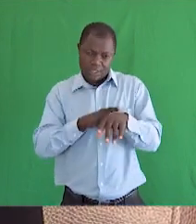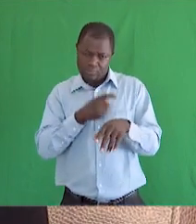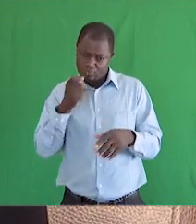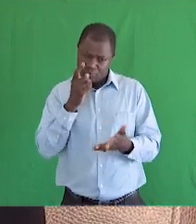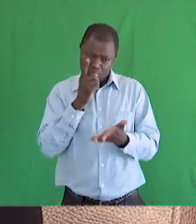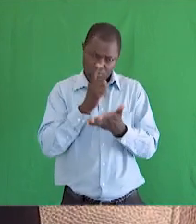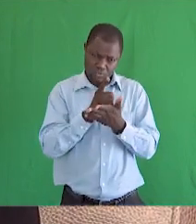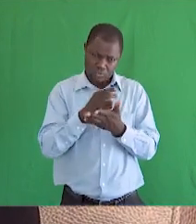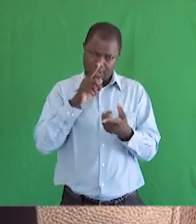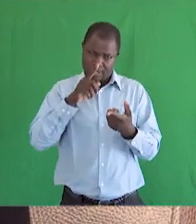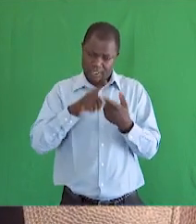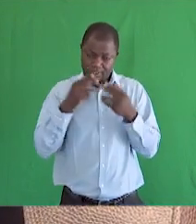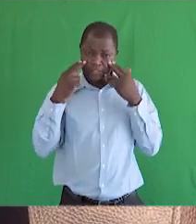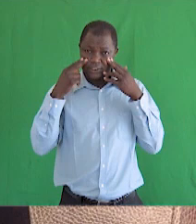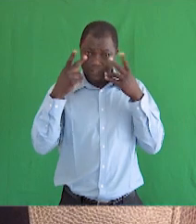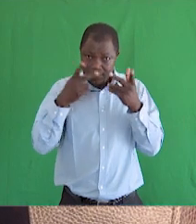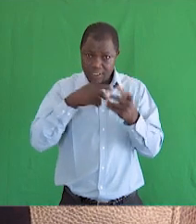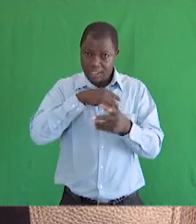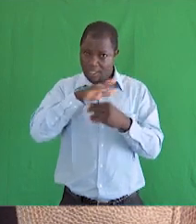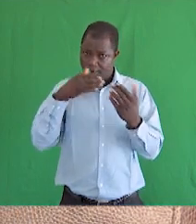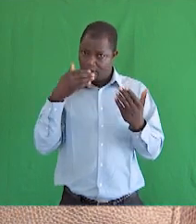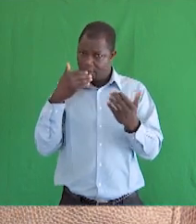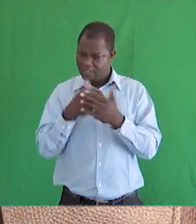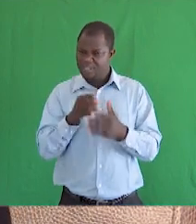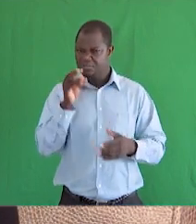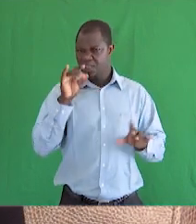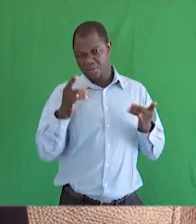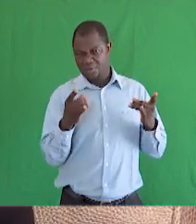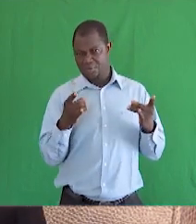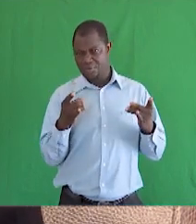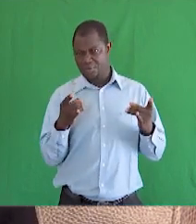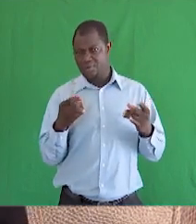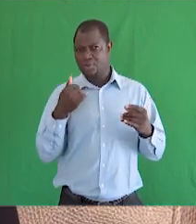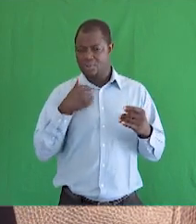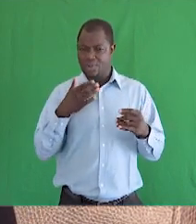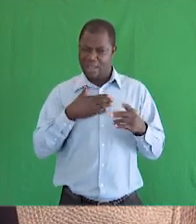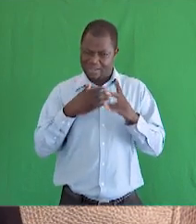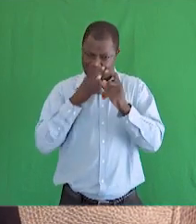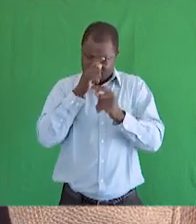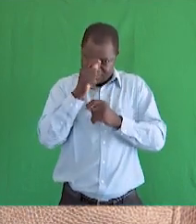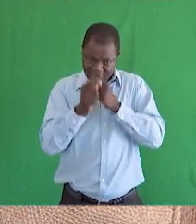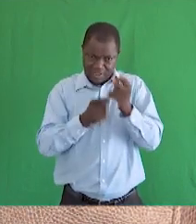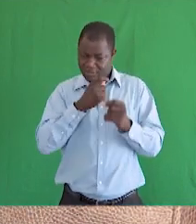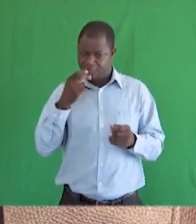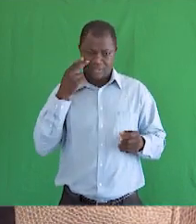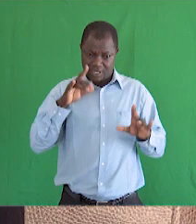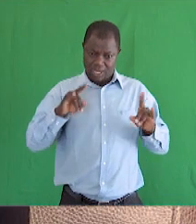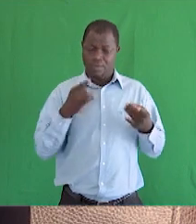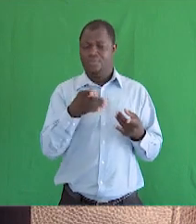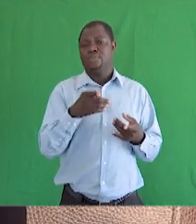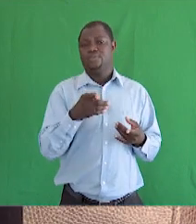zvoni zvandaona kuti izvi zvakamira so rega ndichizvizama ndione kuti zvinoita sei